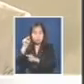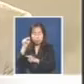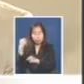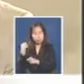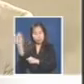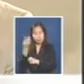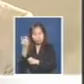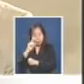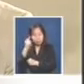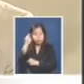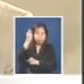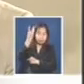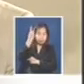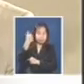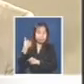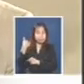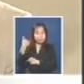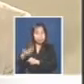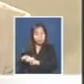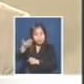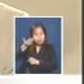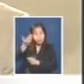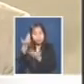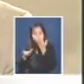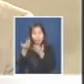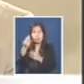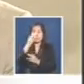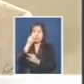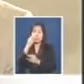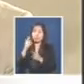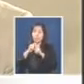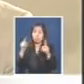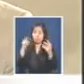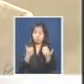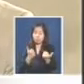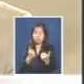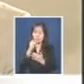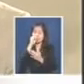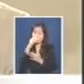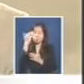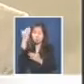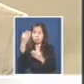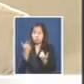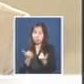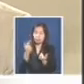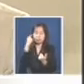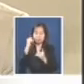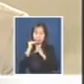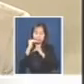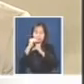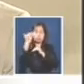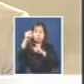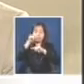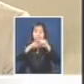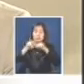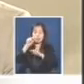ตรงนี้อยู่นะคะก็อาจจะต้องมีการปรับในขั้นตอนในลำดับถัดไปแต่ในเบื้องต้นนี้เราก็คงต้องขอออกทีละเฟสก่อนแต่แน่นอนค่ะ